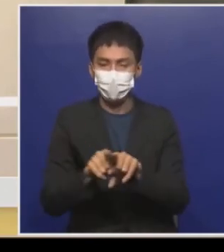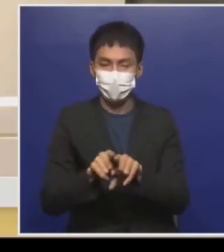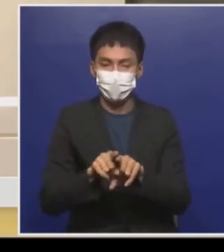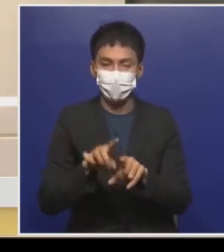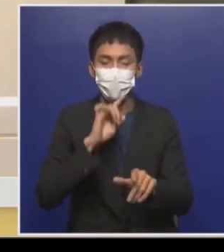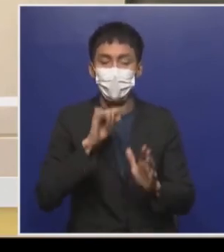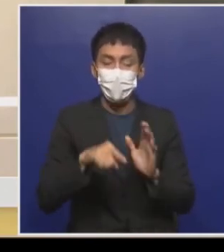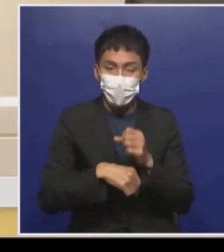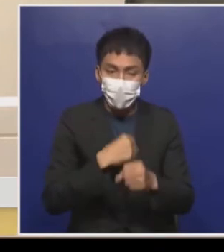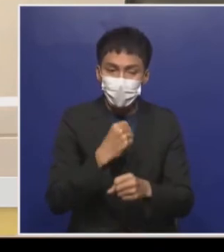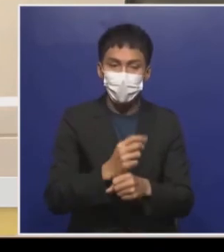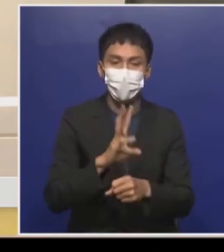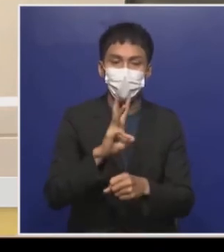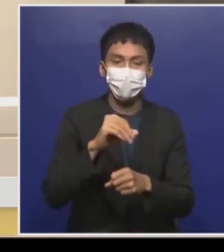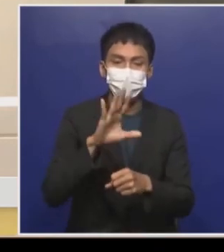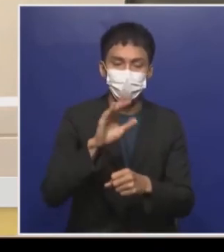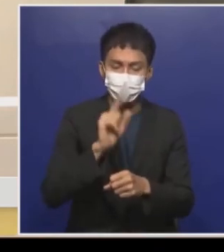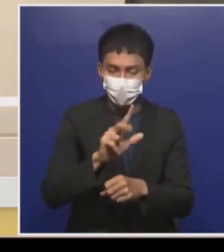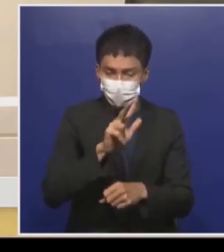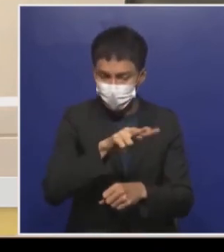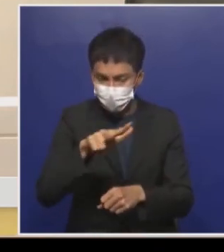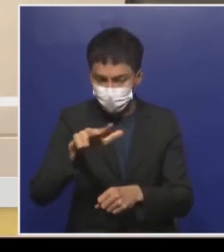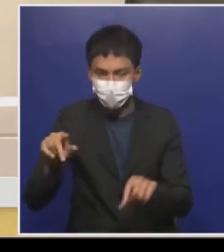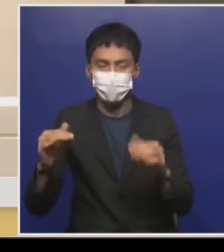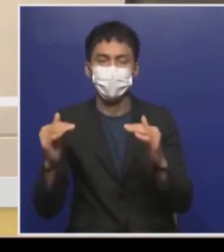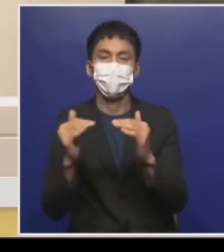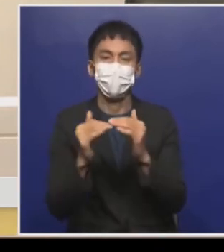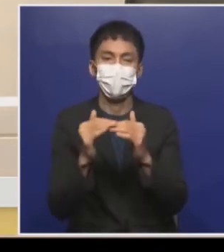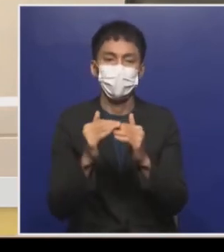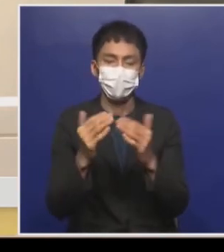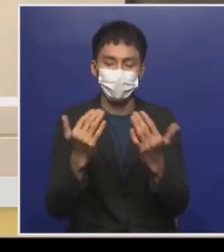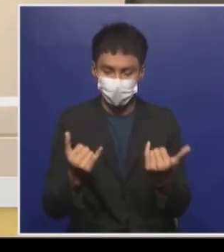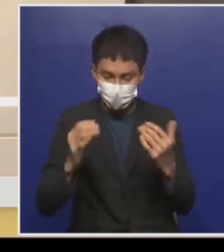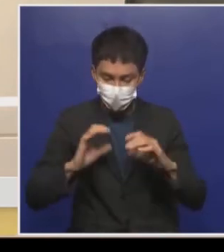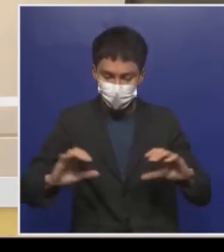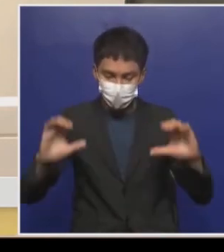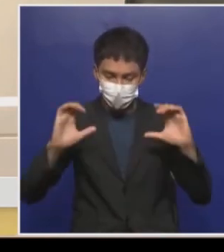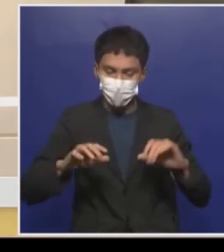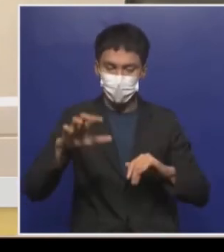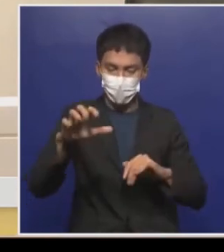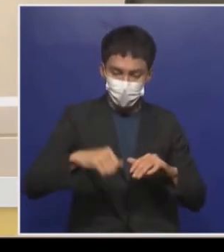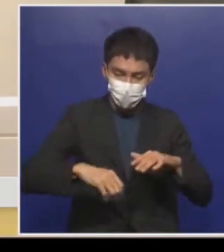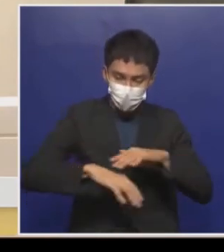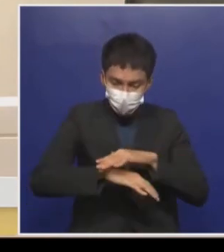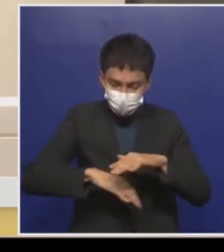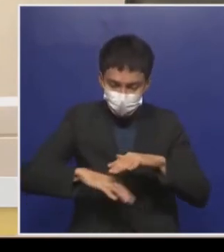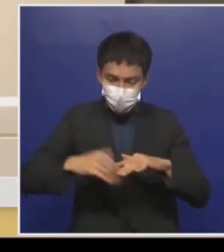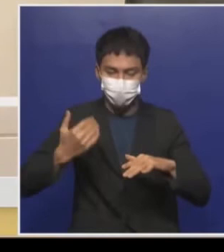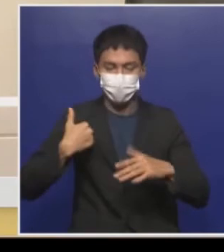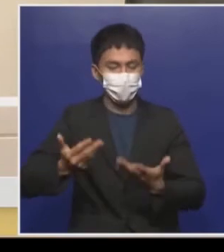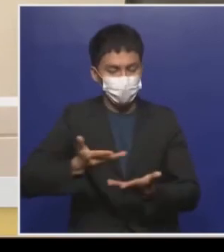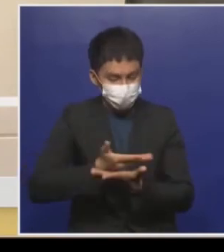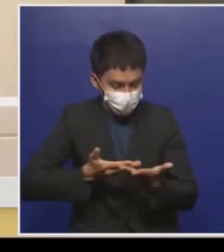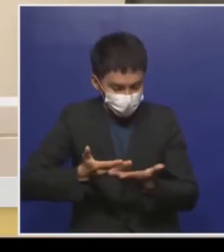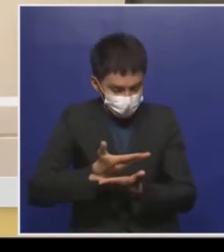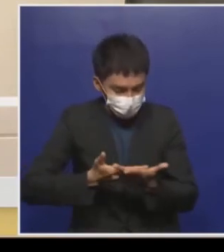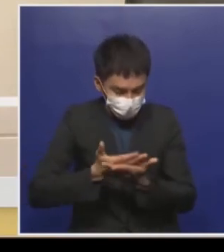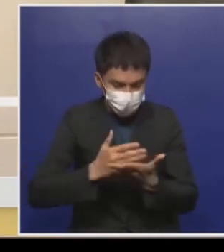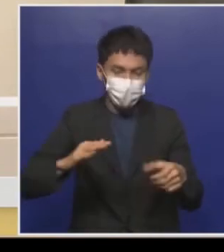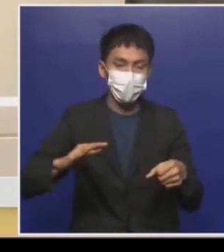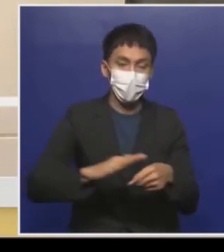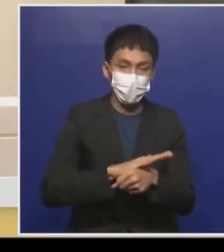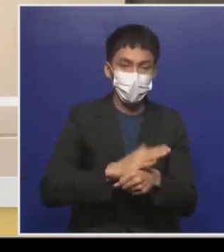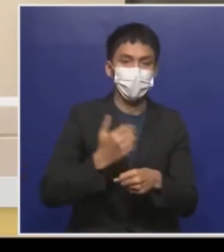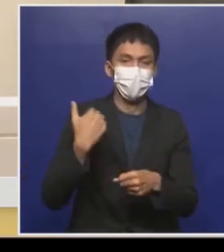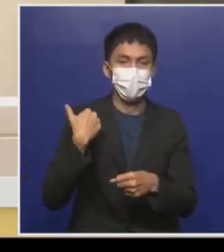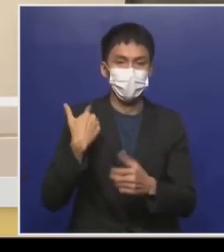Nutsด้ความลเอีดรบครอบแล้บอกว่าวันนี้ ขณะกรรมการผู้สงอายุแง